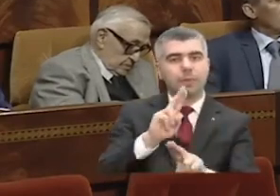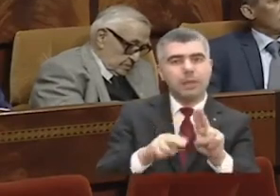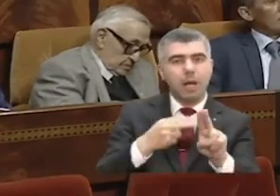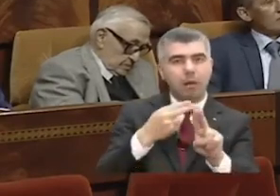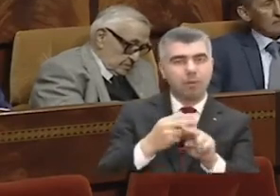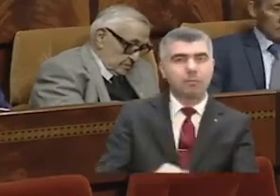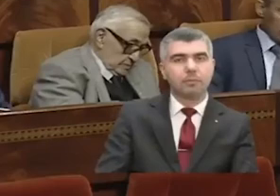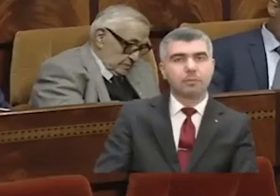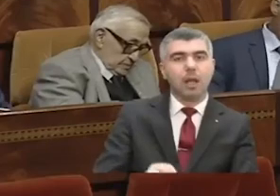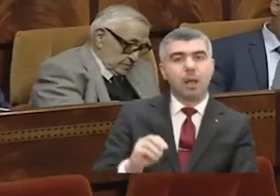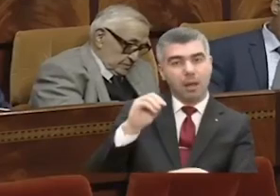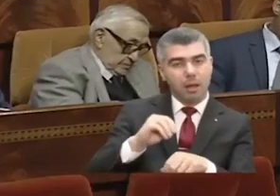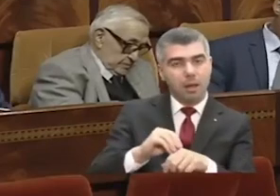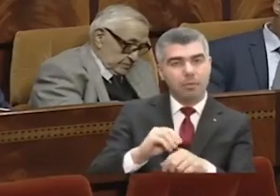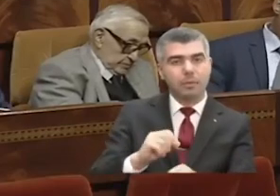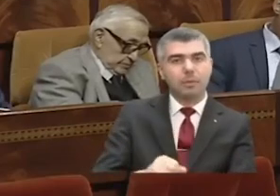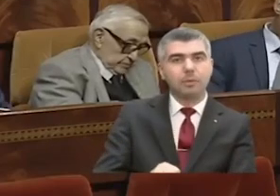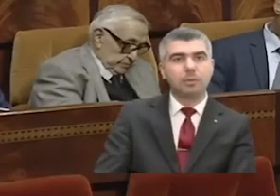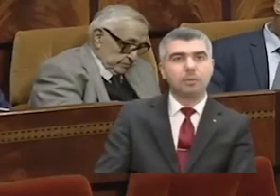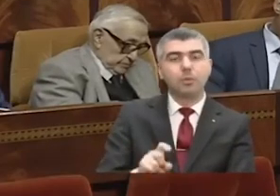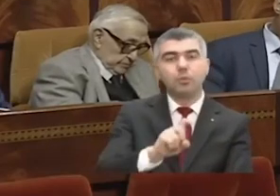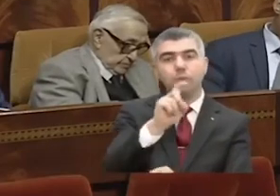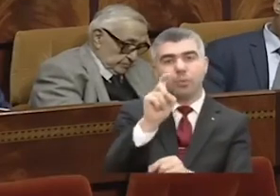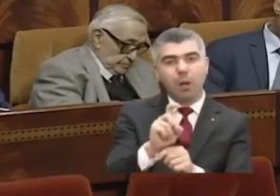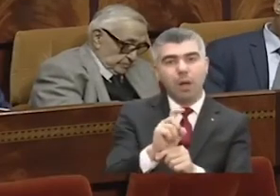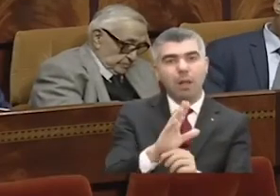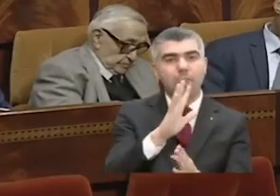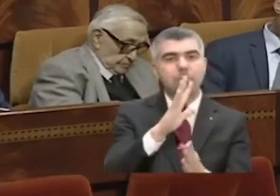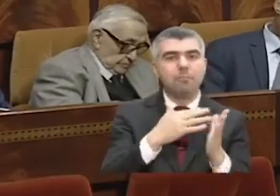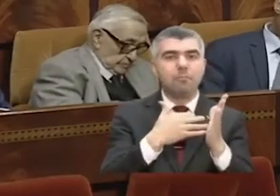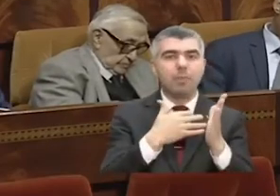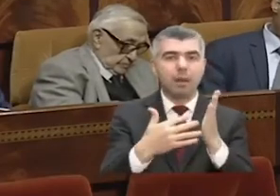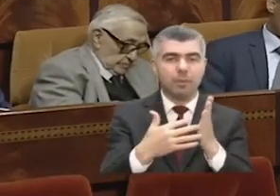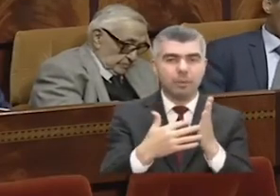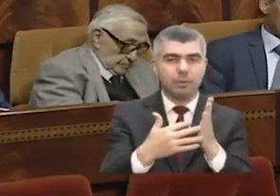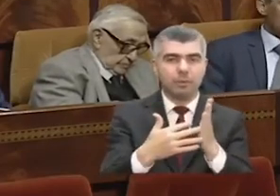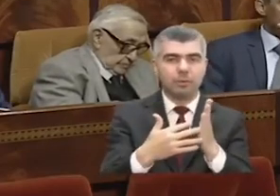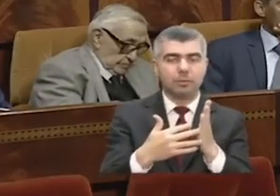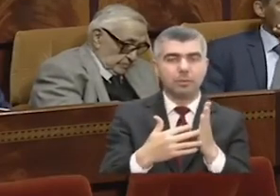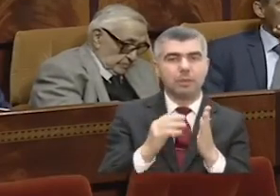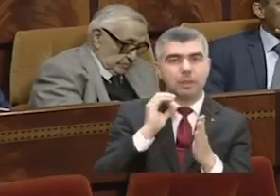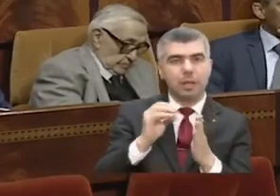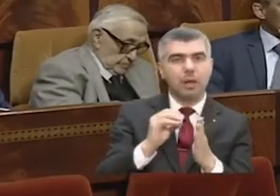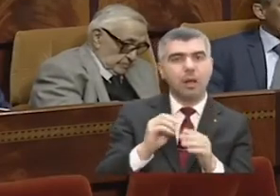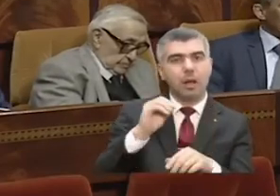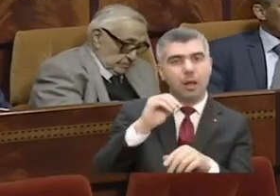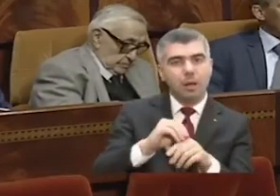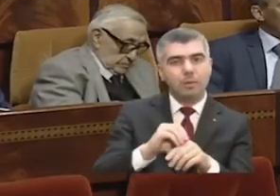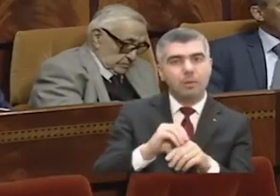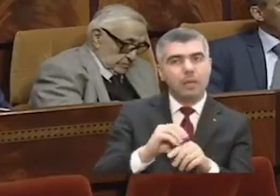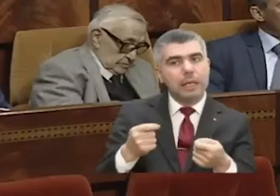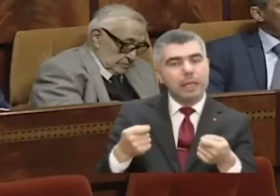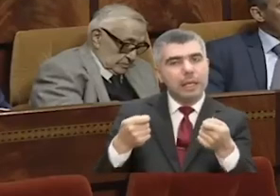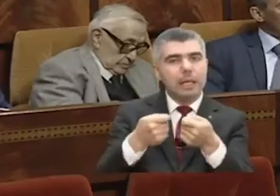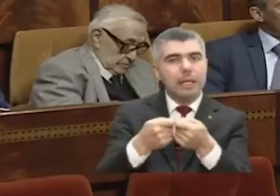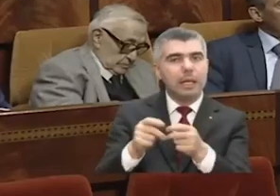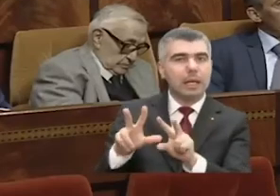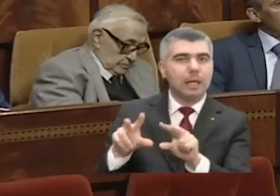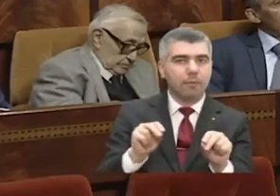عليها كذلك سؤال مبرمج من فريق محترم آخر يعني تكون وحدة الموضوع،